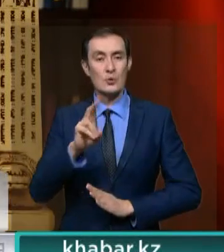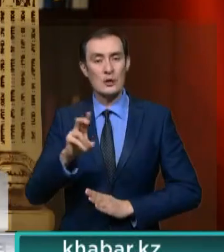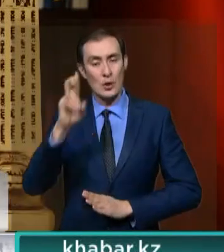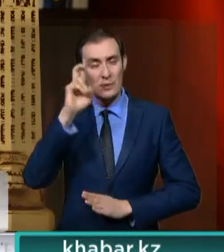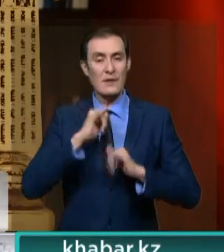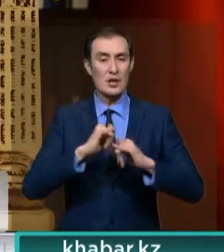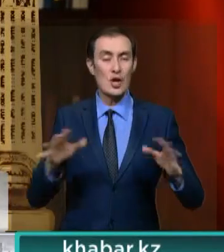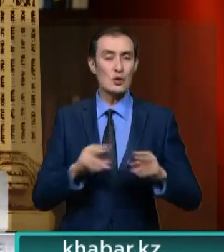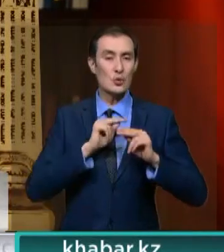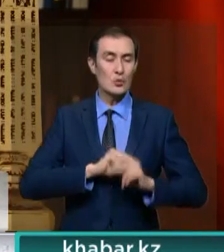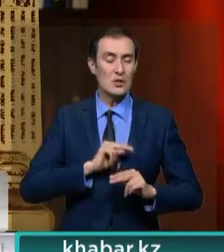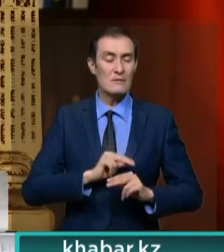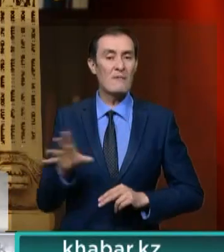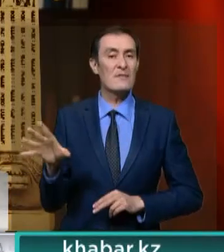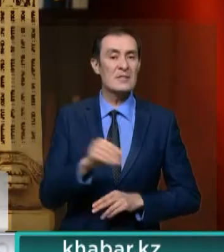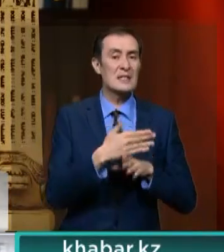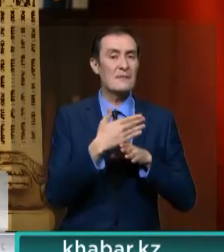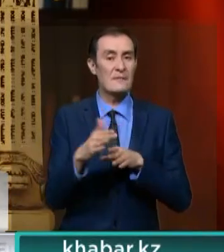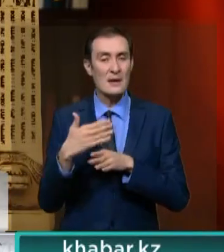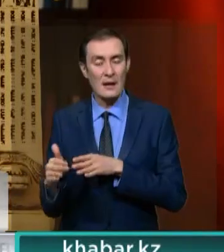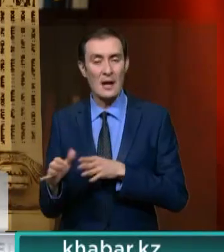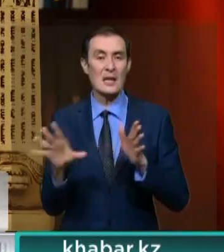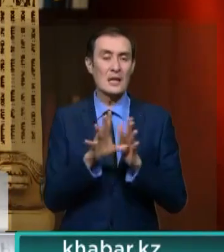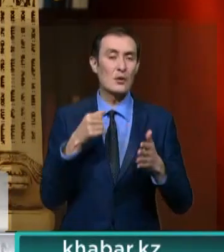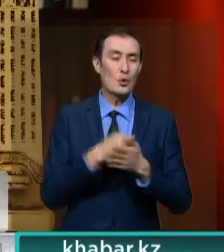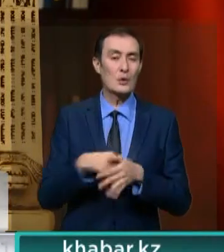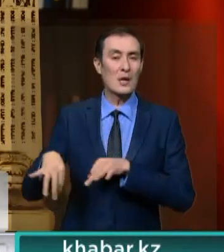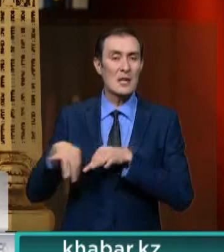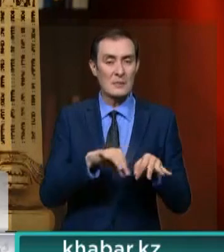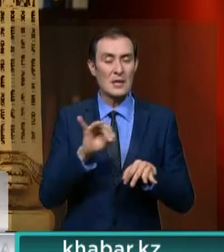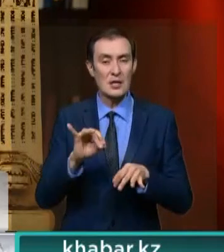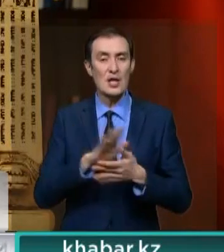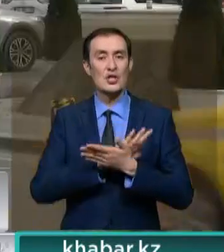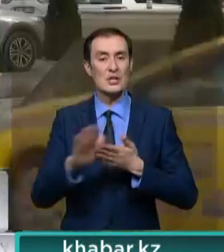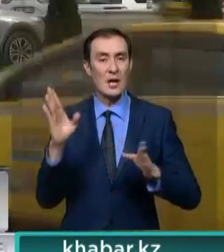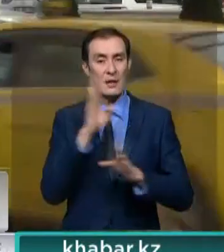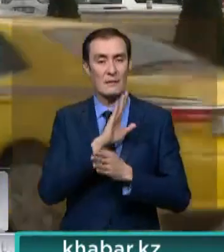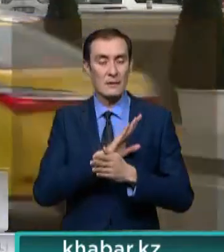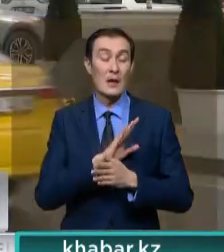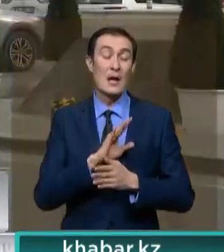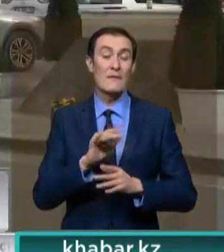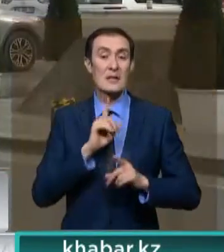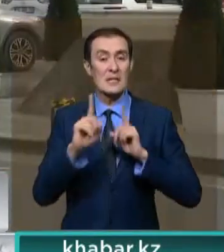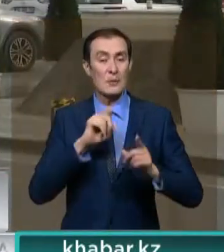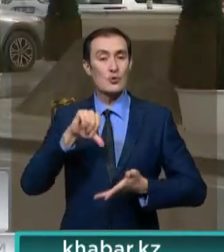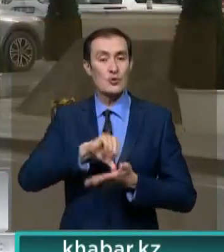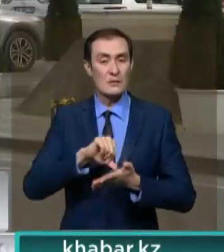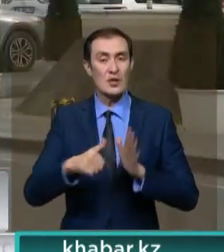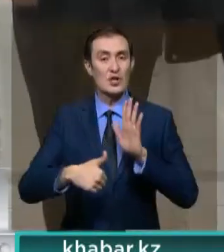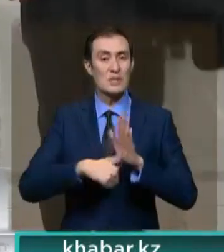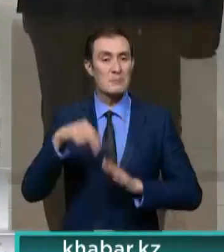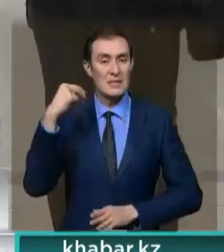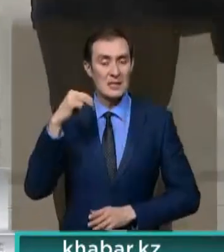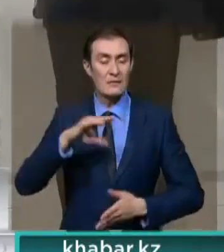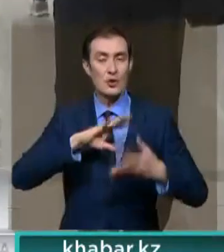государства расширять сотрудничество во всех областях от энергетики до транспорта и окружающей среды. В саммите примут участие 6